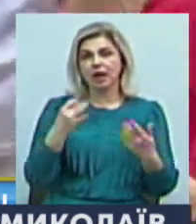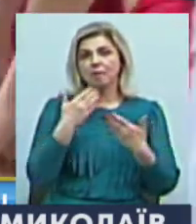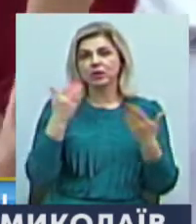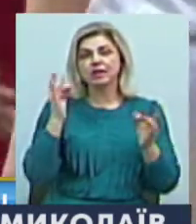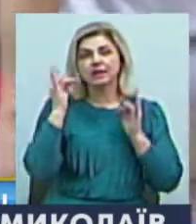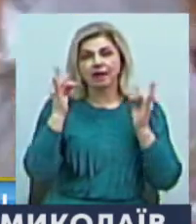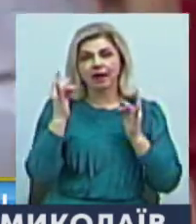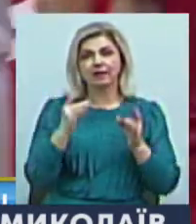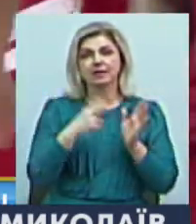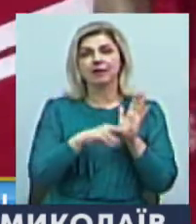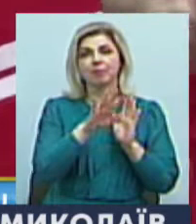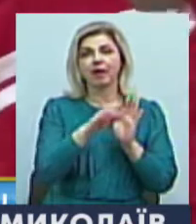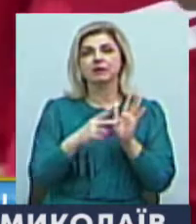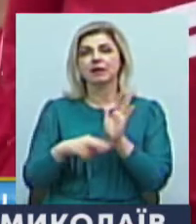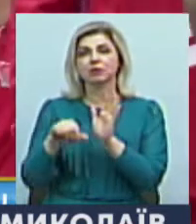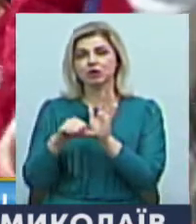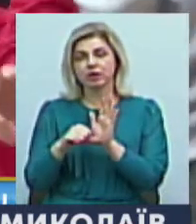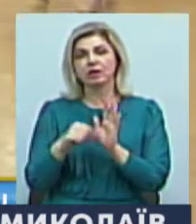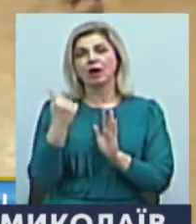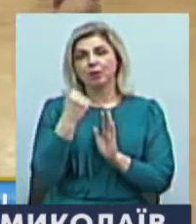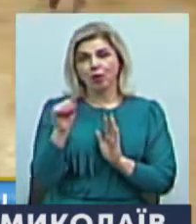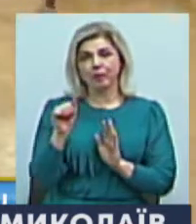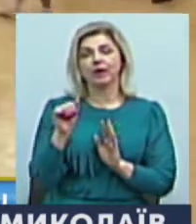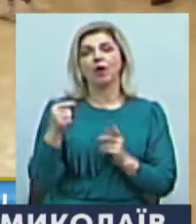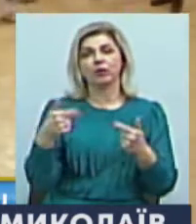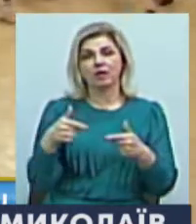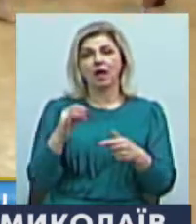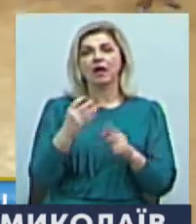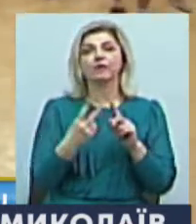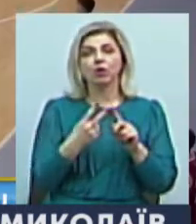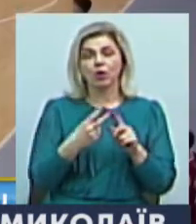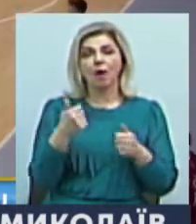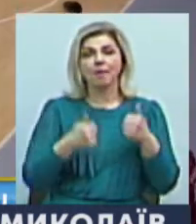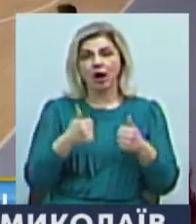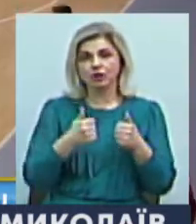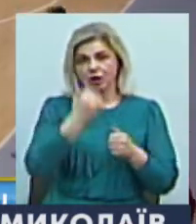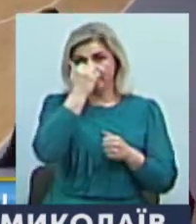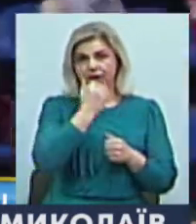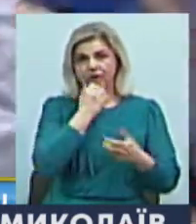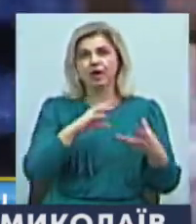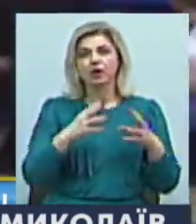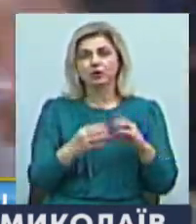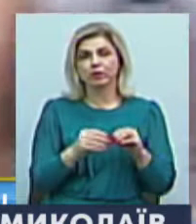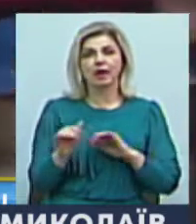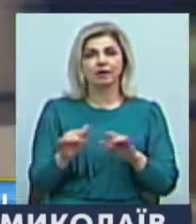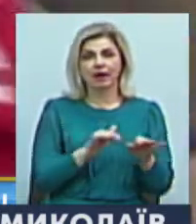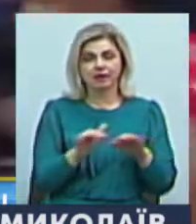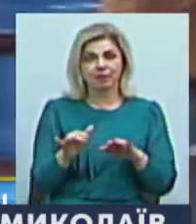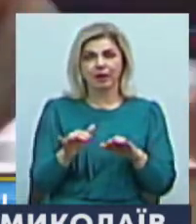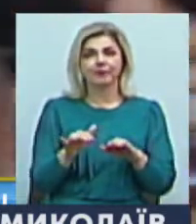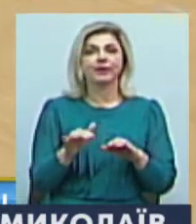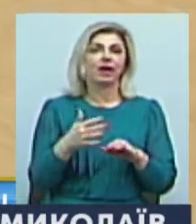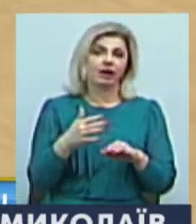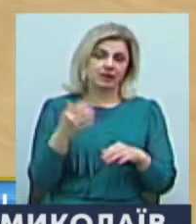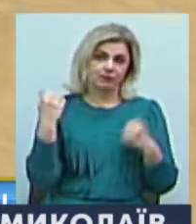– 75-76 переміг Прометей. Була боротьба і у другому матчі. Завдяки результативним діям Марка Боднера, Максима Ожегова та